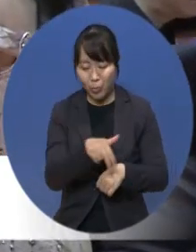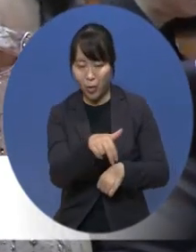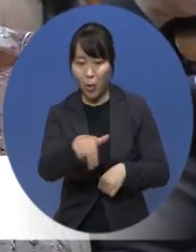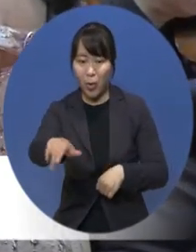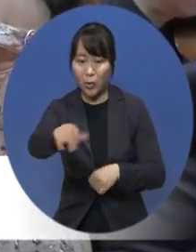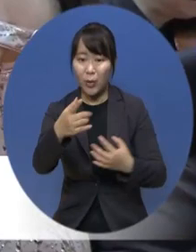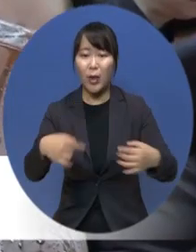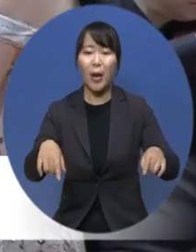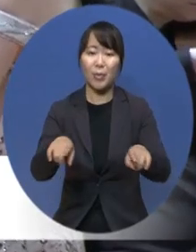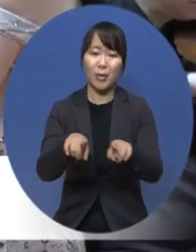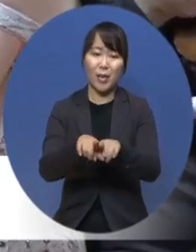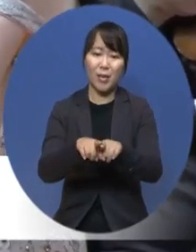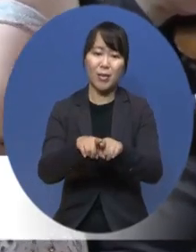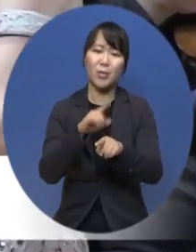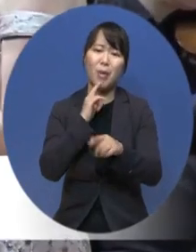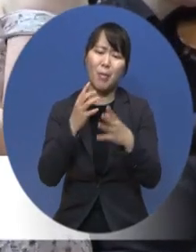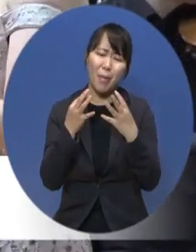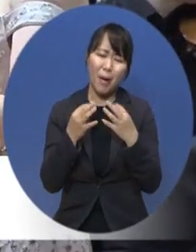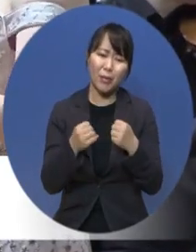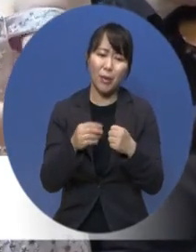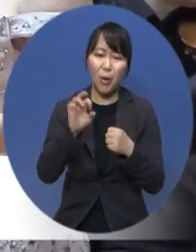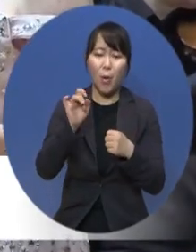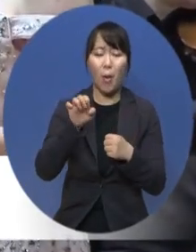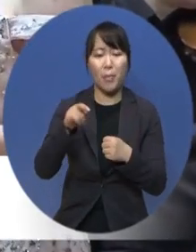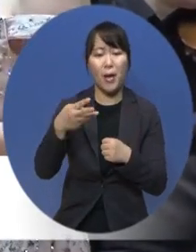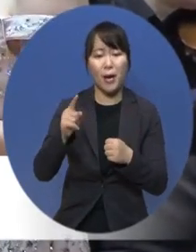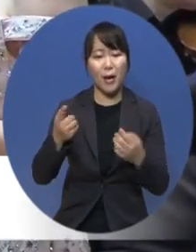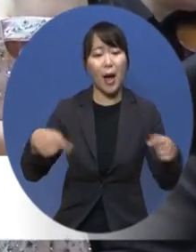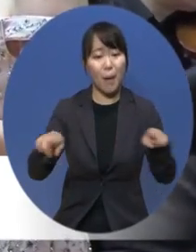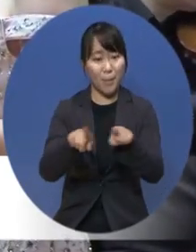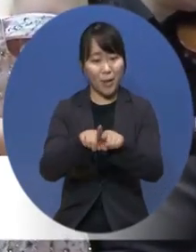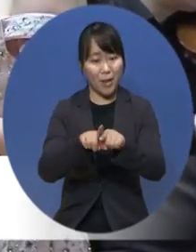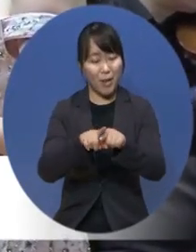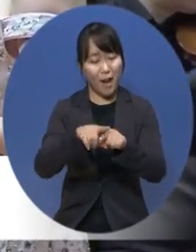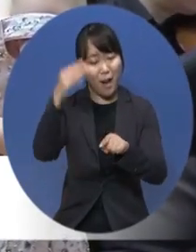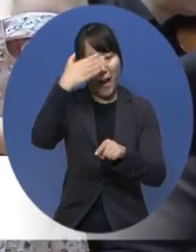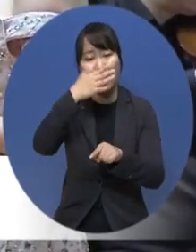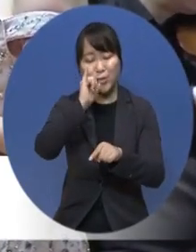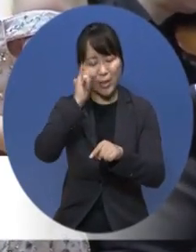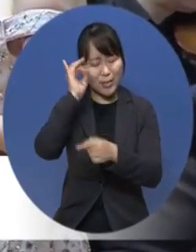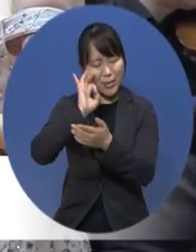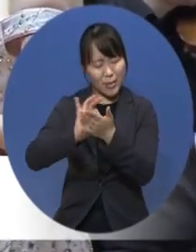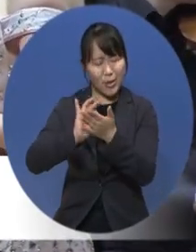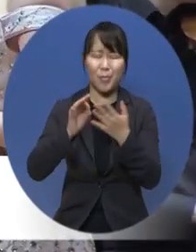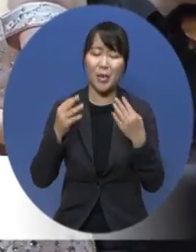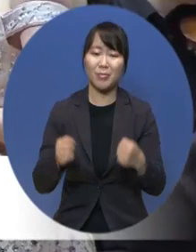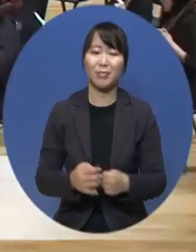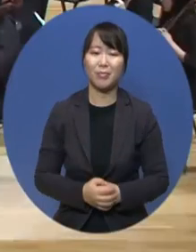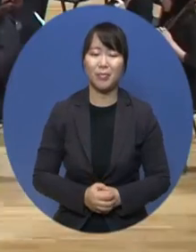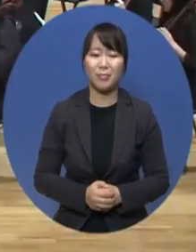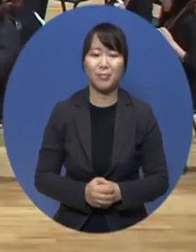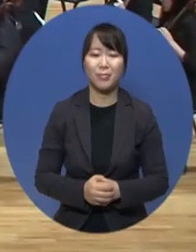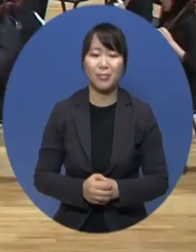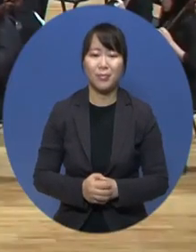해서 정말 여러 편의 오페라를 동시에 즐길 수 있도록 그렇게 이제 저희가 신경을